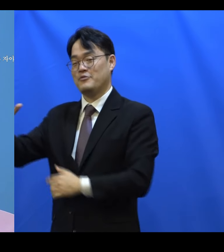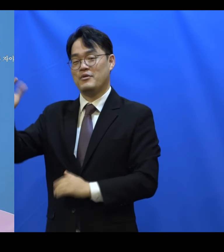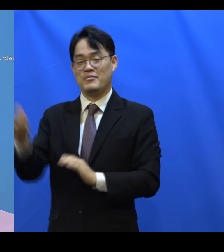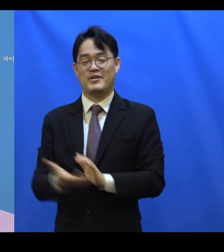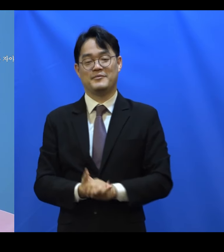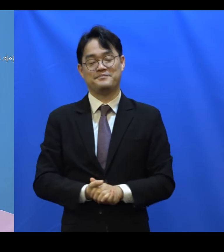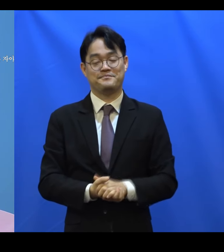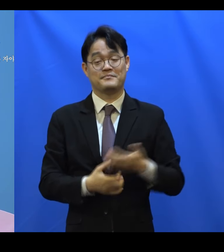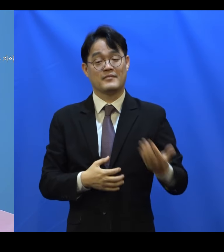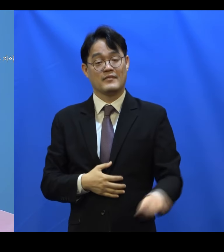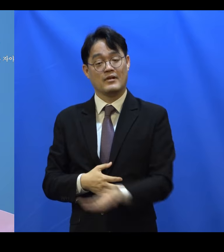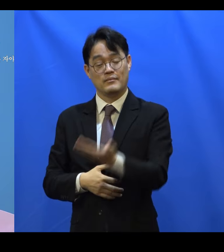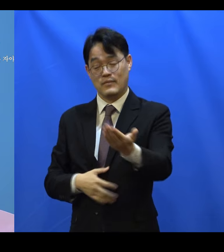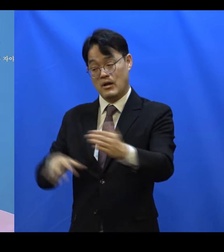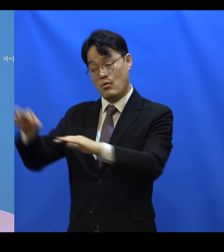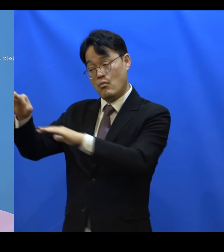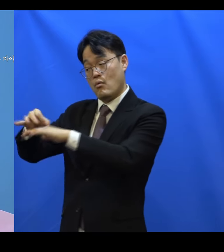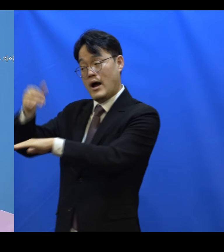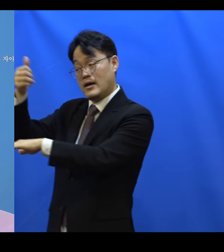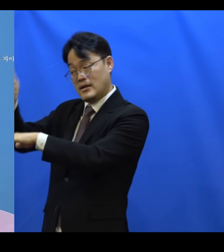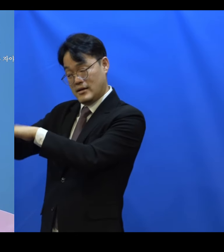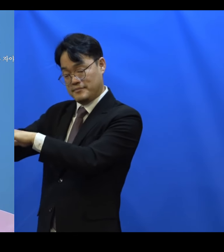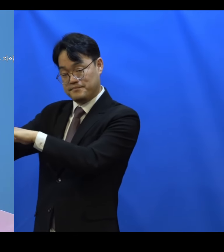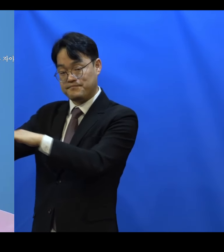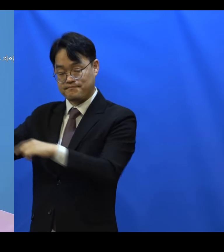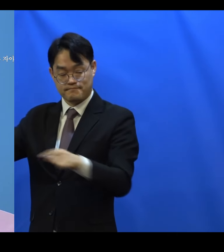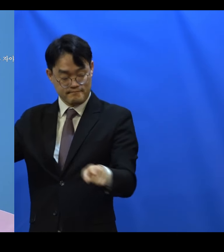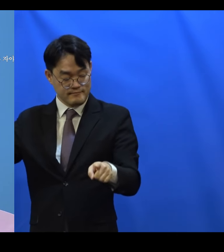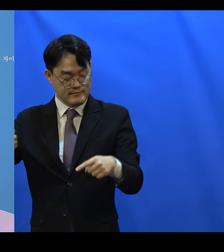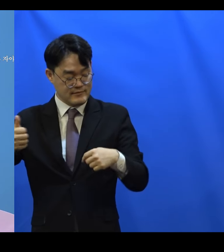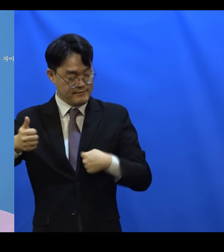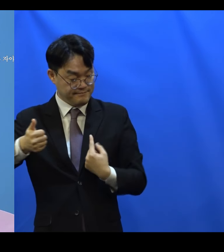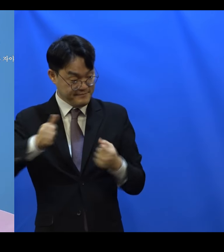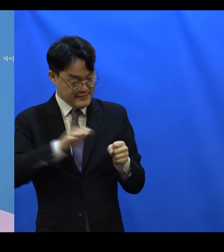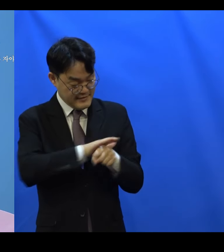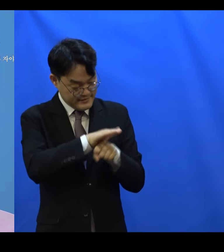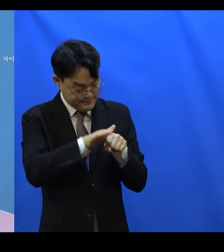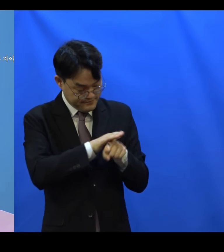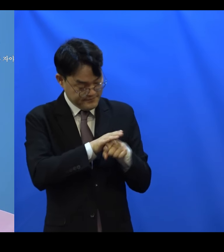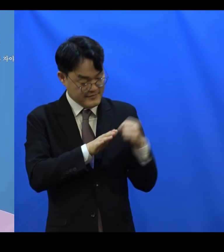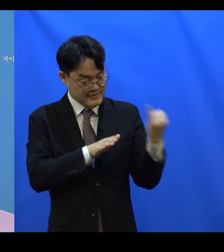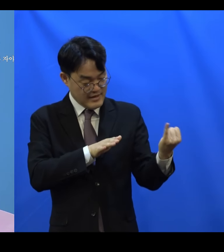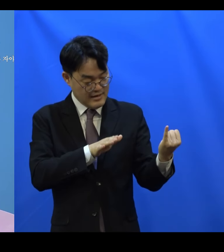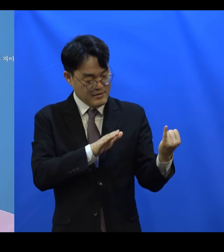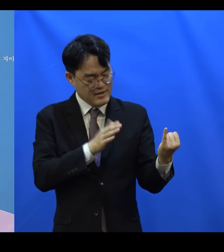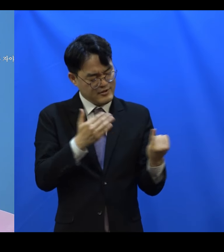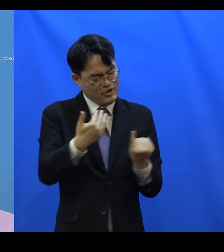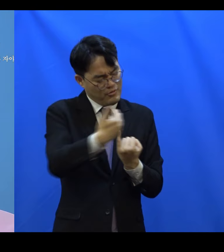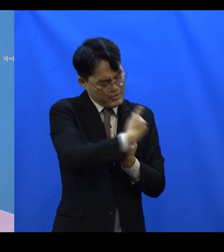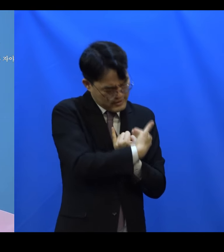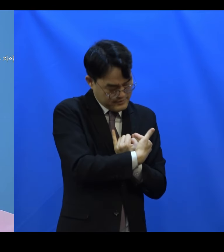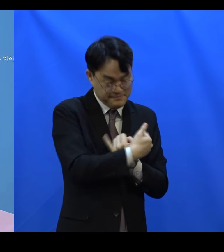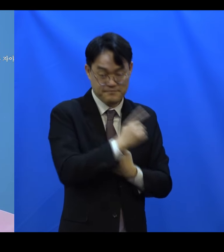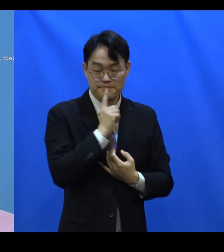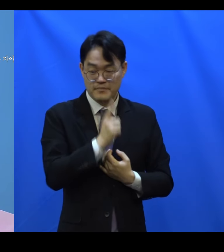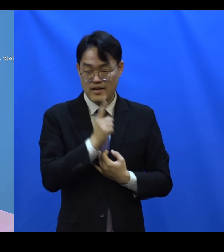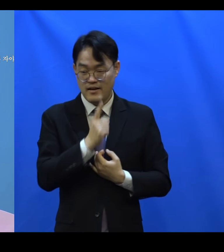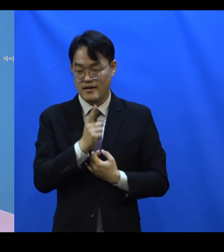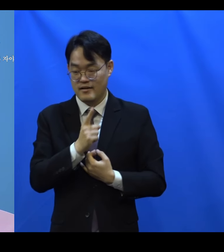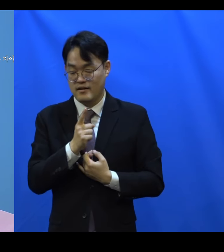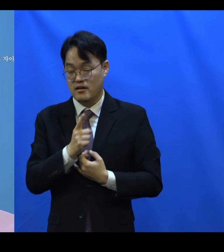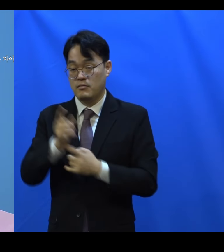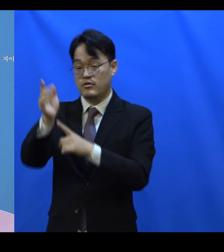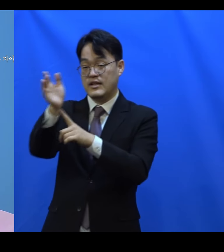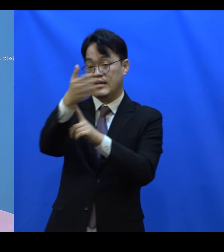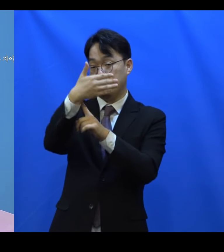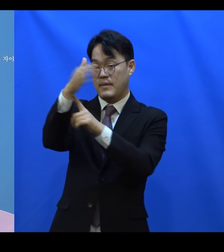있어요. 하나님은 자신의 백성들 위에 사랑의 깃발을 세우십니다. 깃발은 하나의 선언이죠.